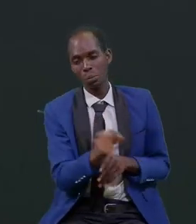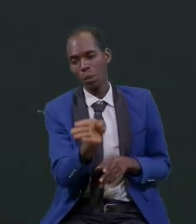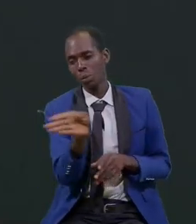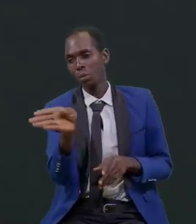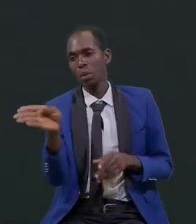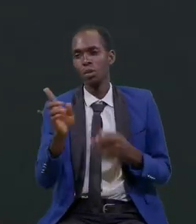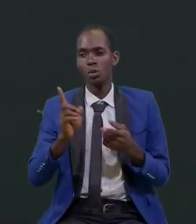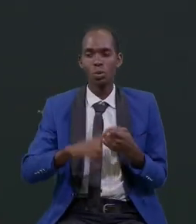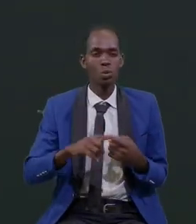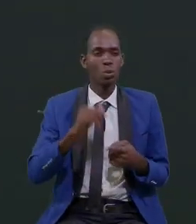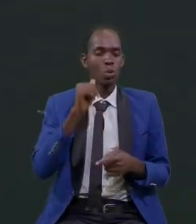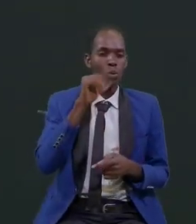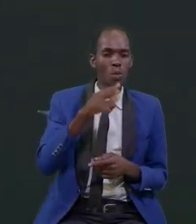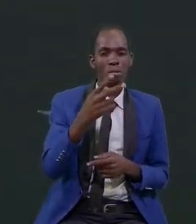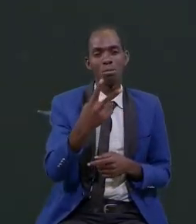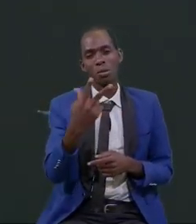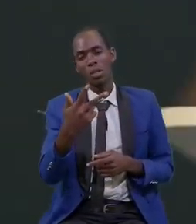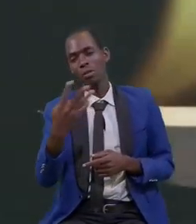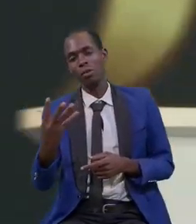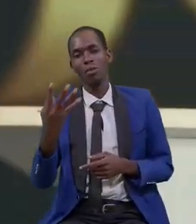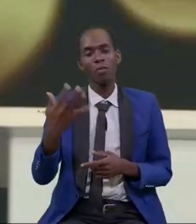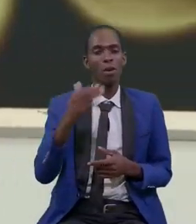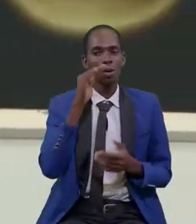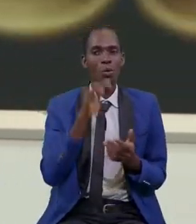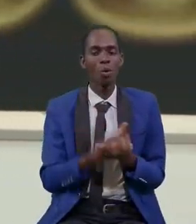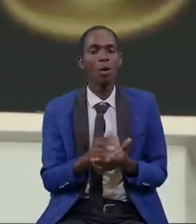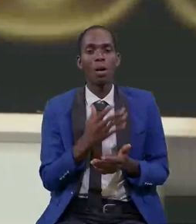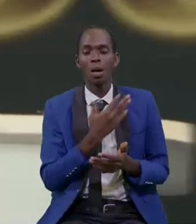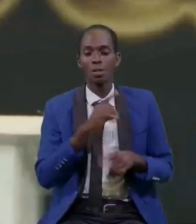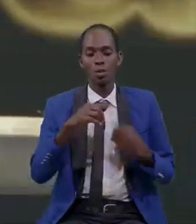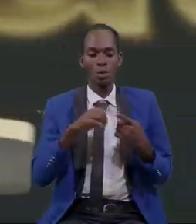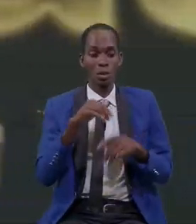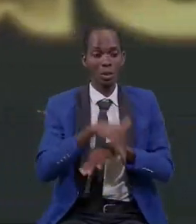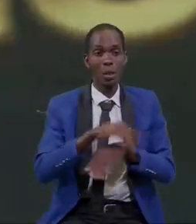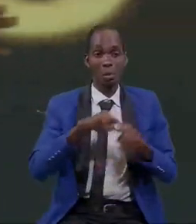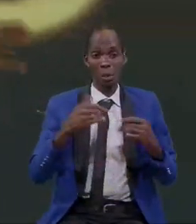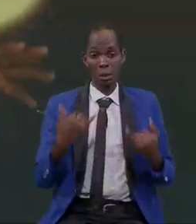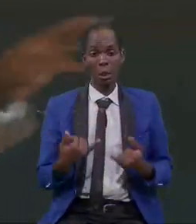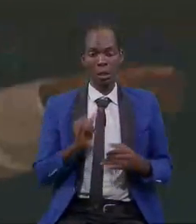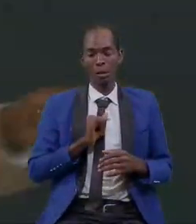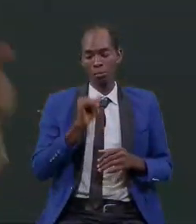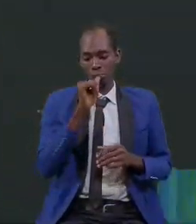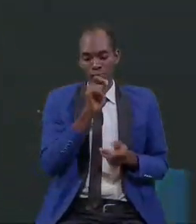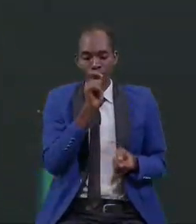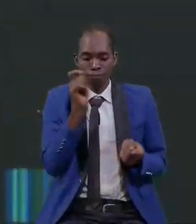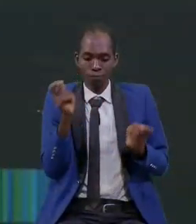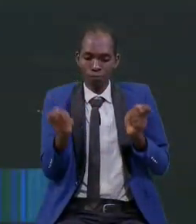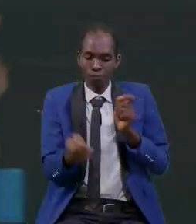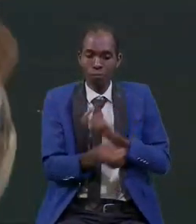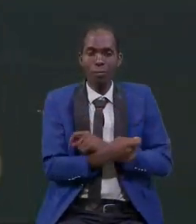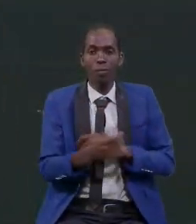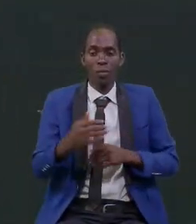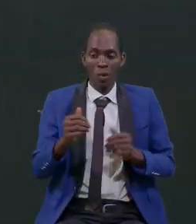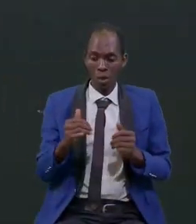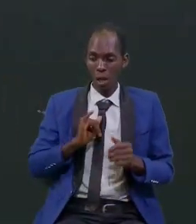Et il faisait ce qu'il voulait. Mais maintenant, oh, je suis changé, je suis sauvé. À